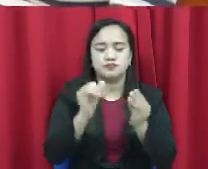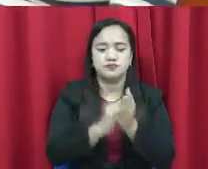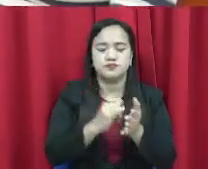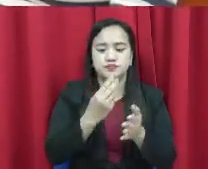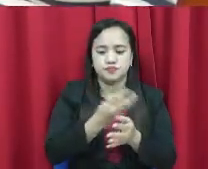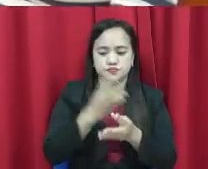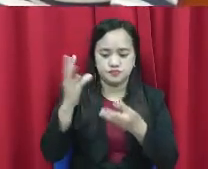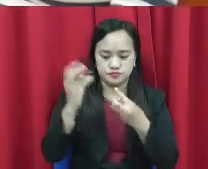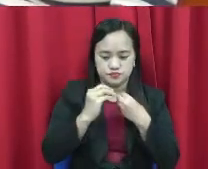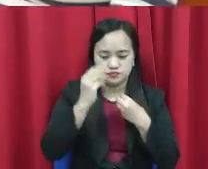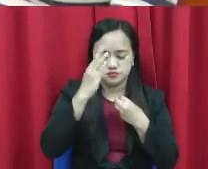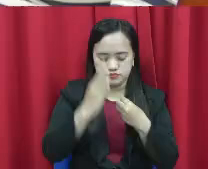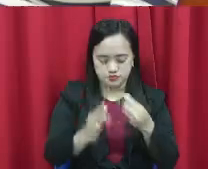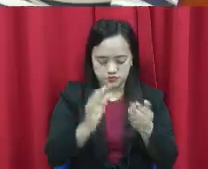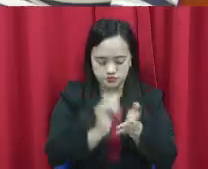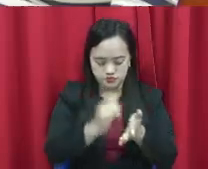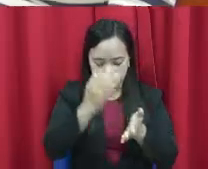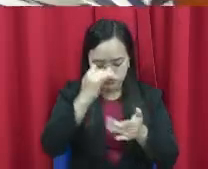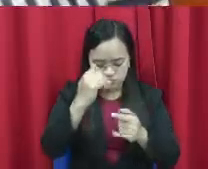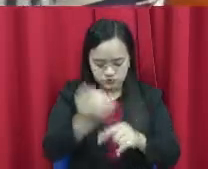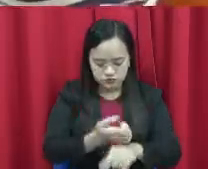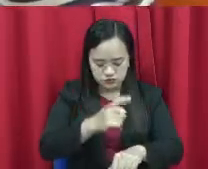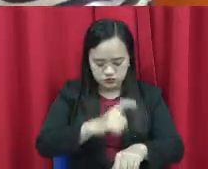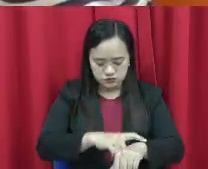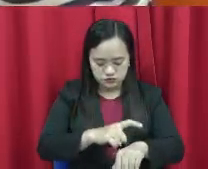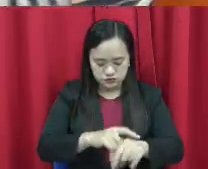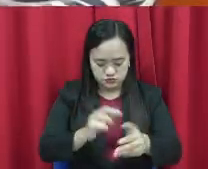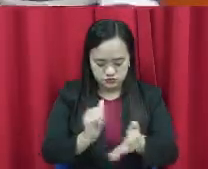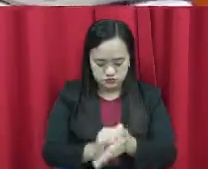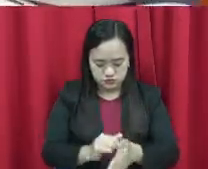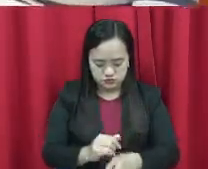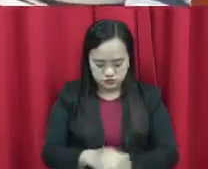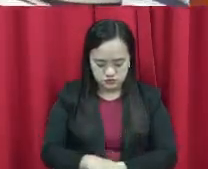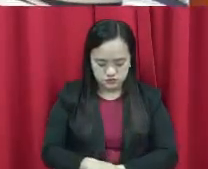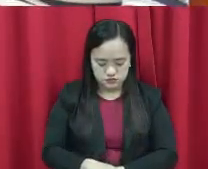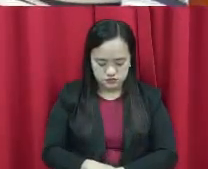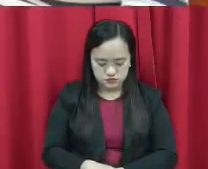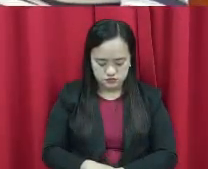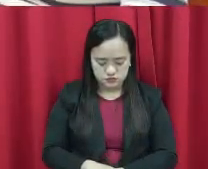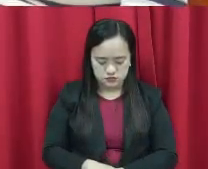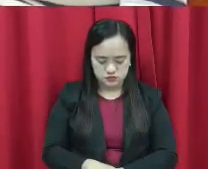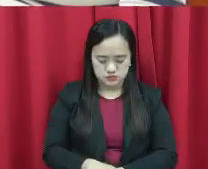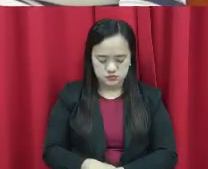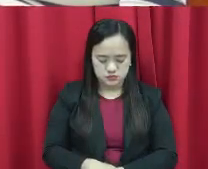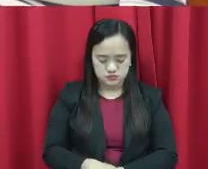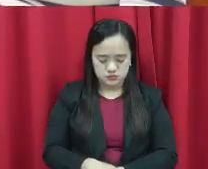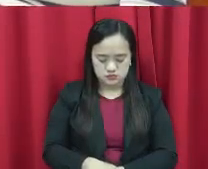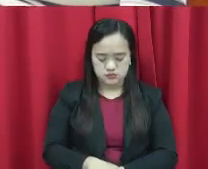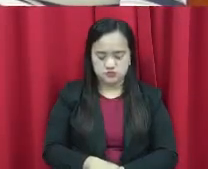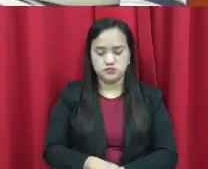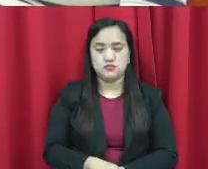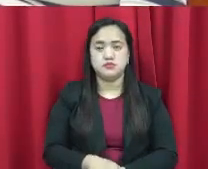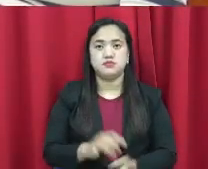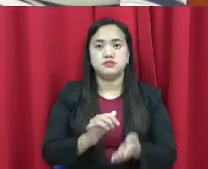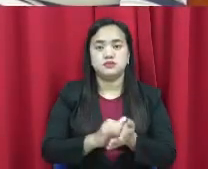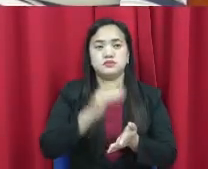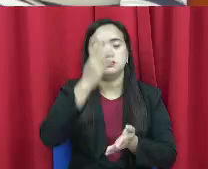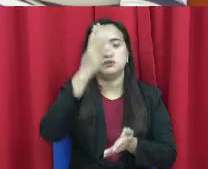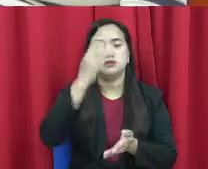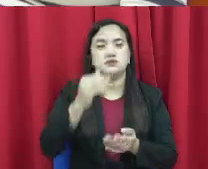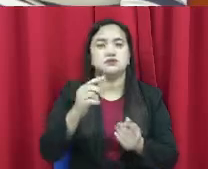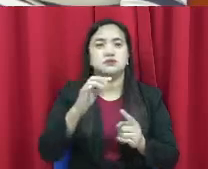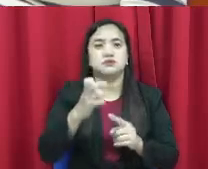yung ah pag-uusapan po natin dito kaya nga ito poin Ito po ay ah naka-attach pa rin po ito sa nakaraang